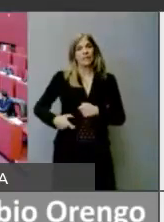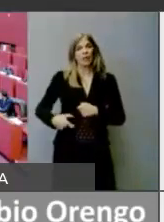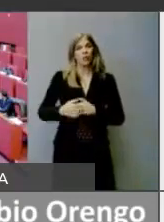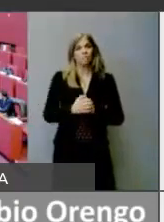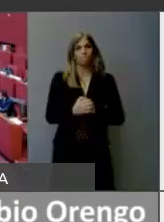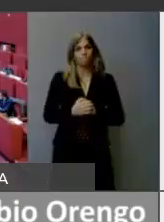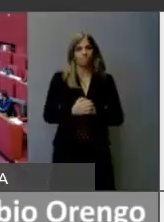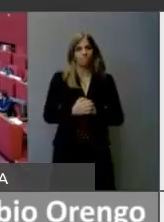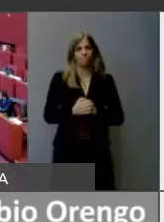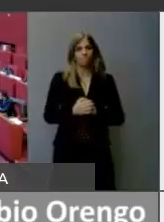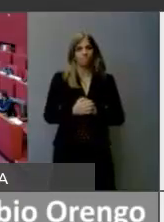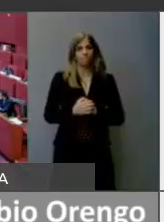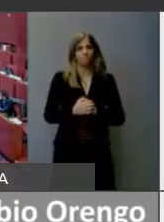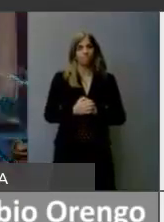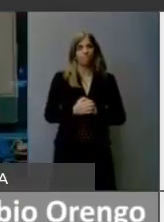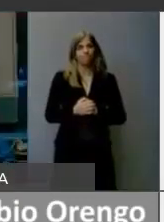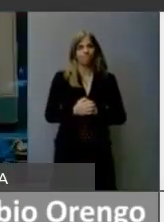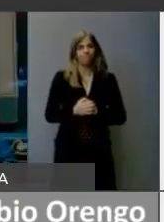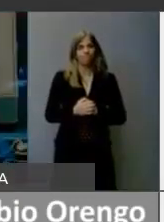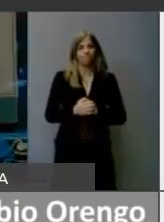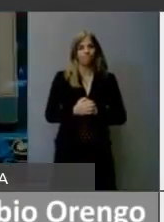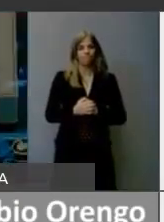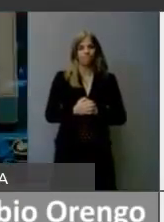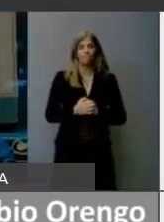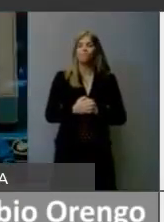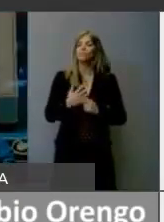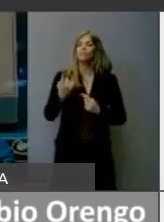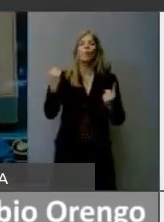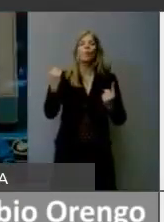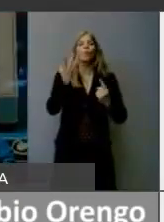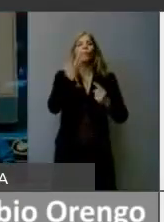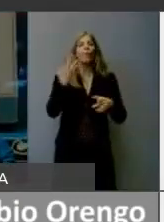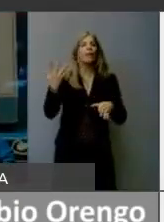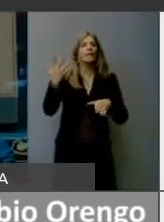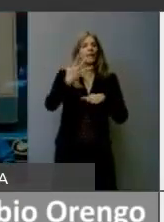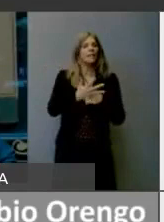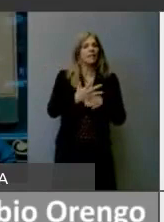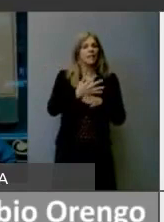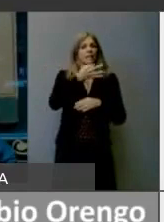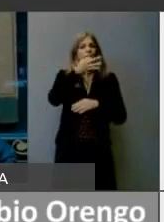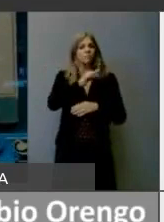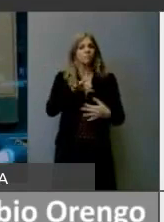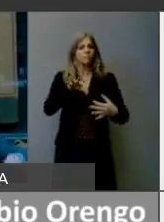Ci sono interventi e dichiarazione di voto?